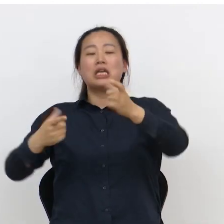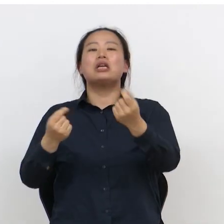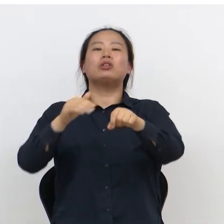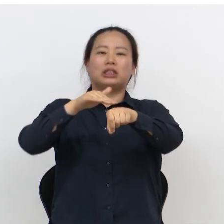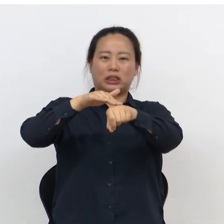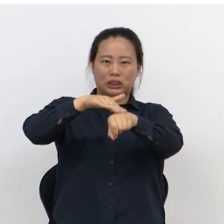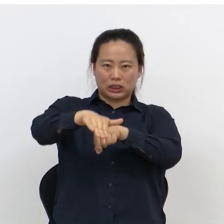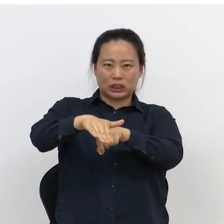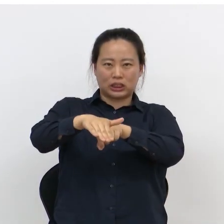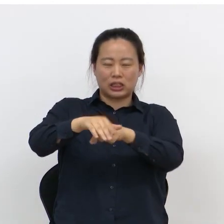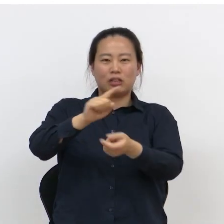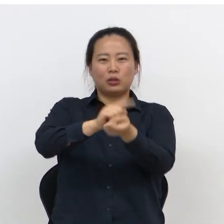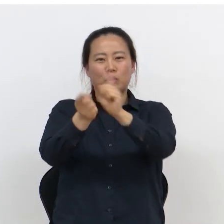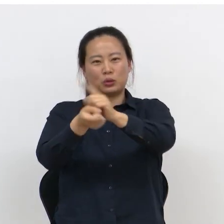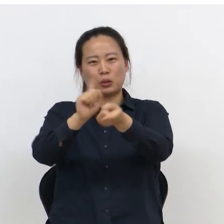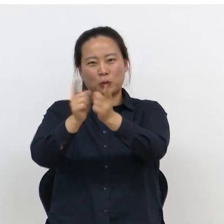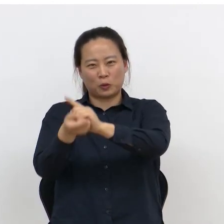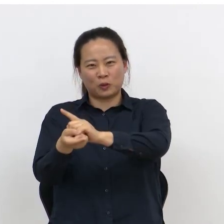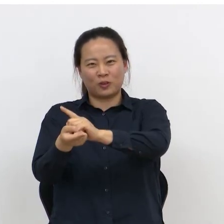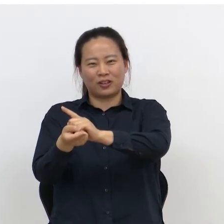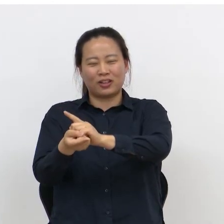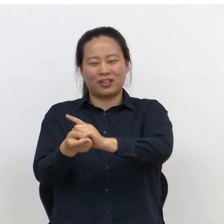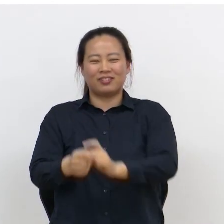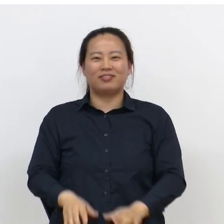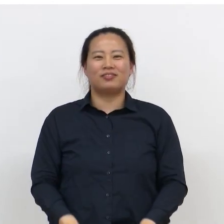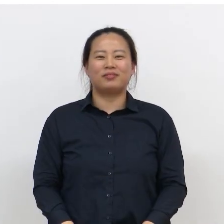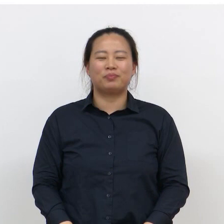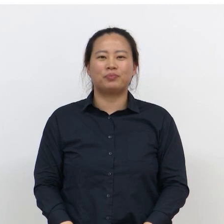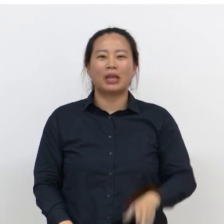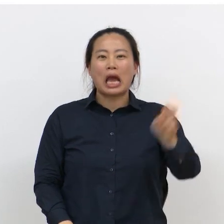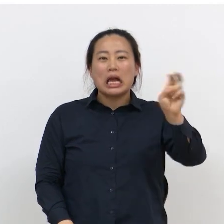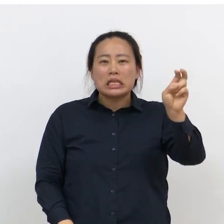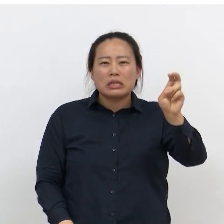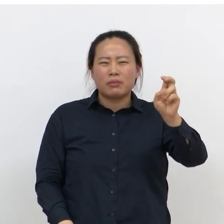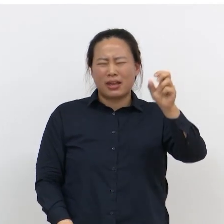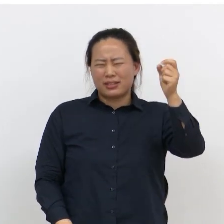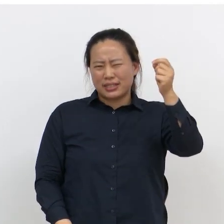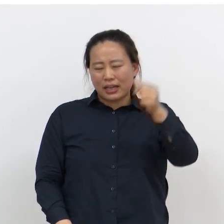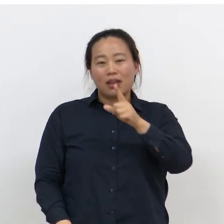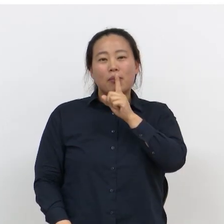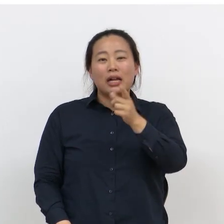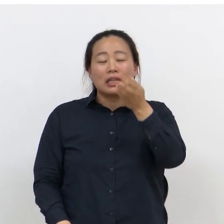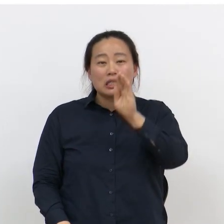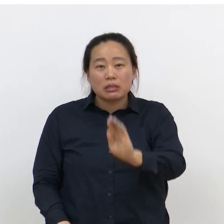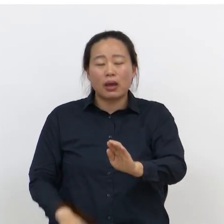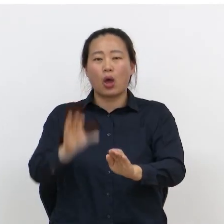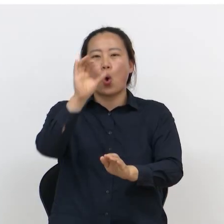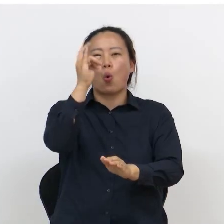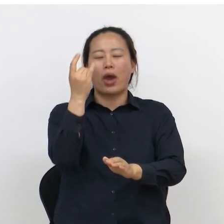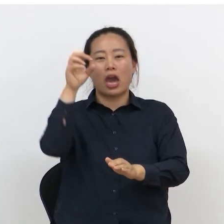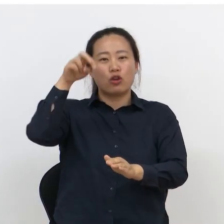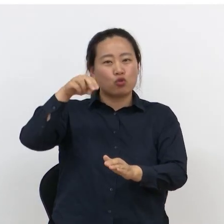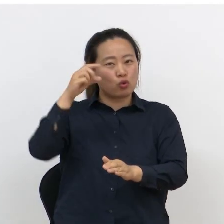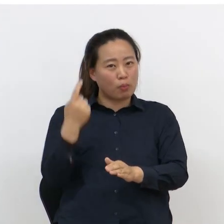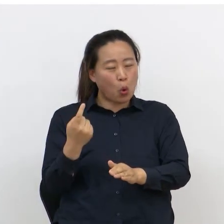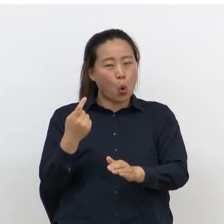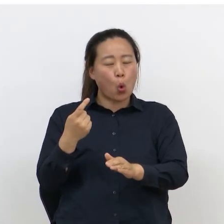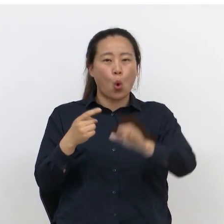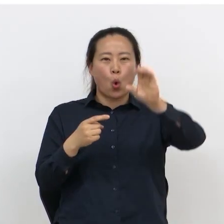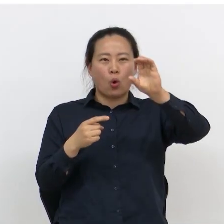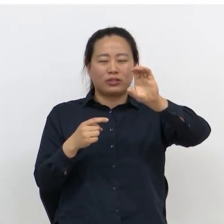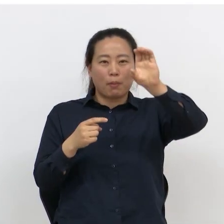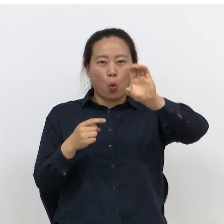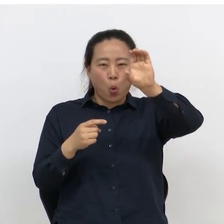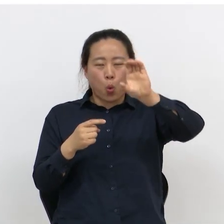뛰고 서로 그냥 난리가 나는 겁니다. 이 20dB 작게 들어왔는데도 외 유모세포가 신나게 이렇게 띄워줌으로 말미암아